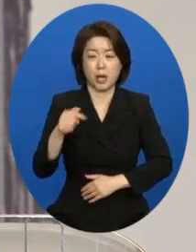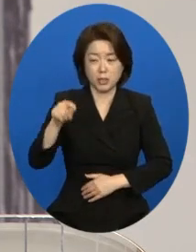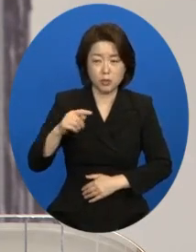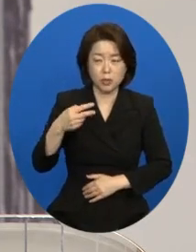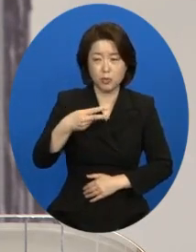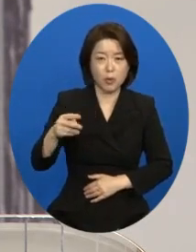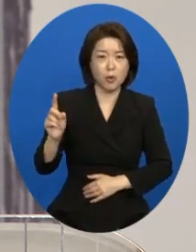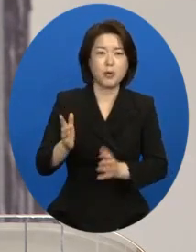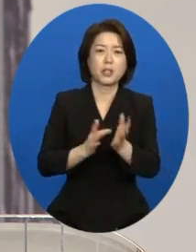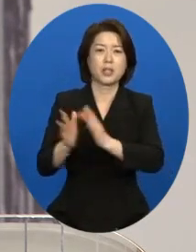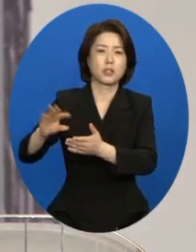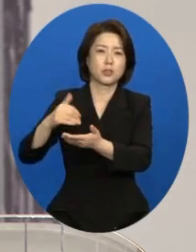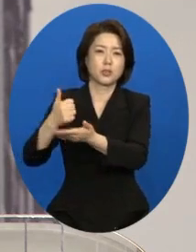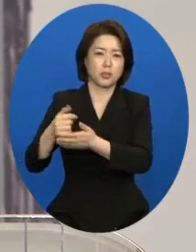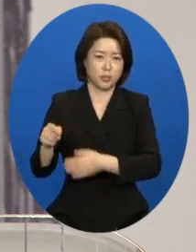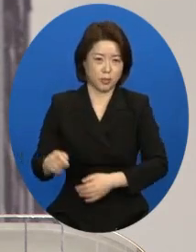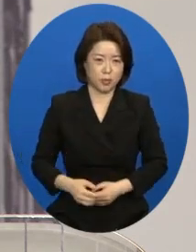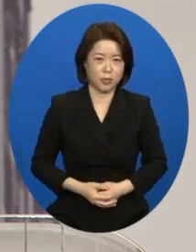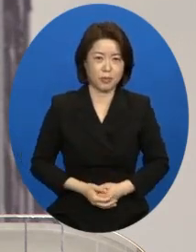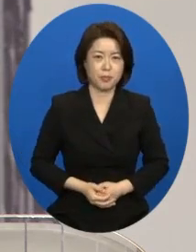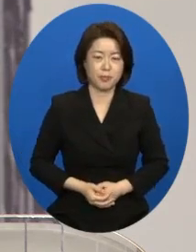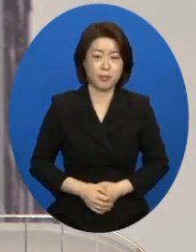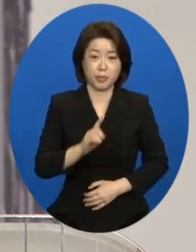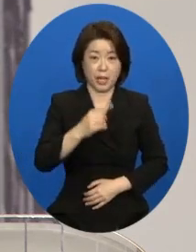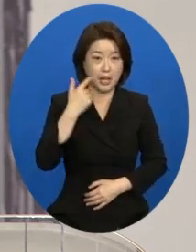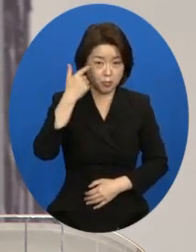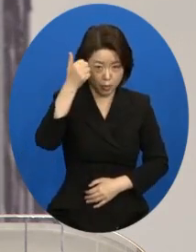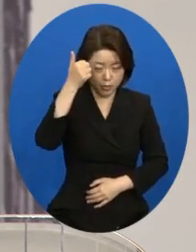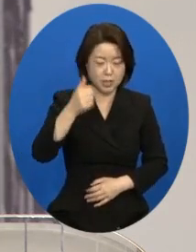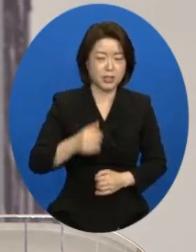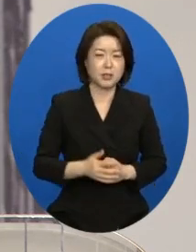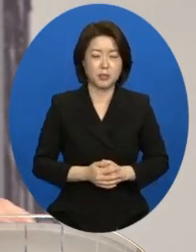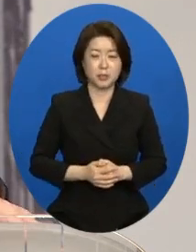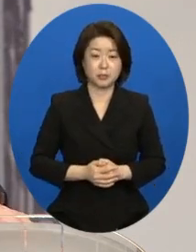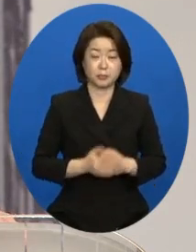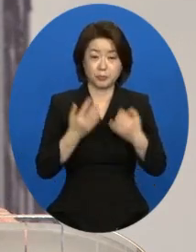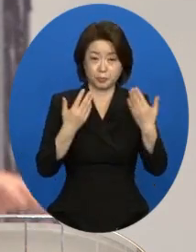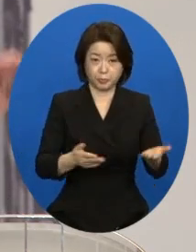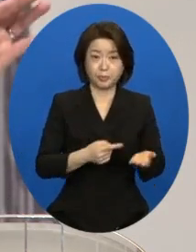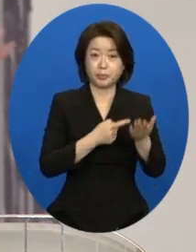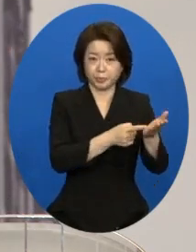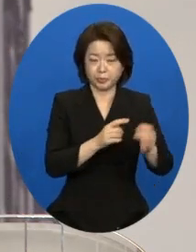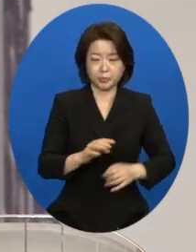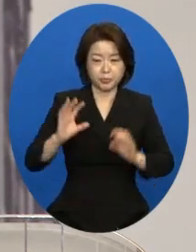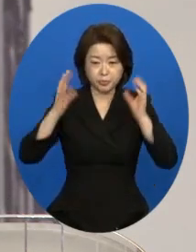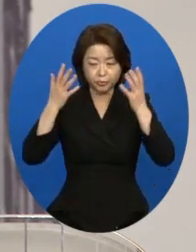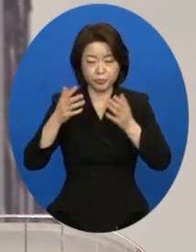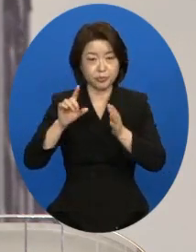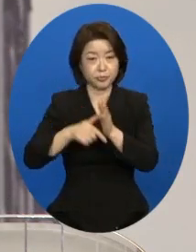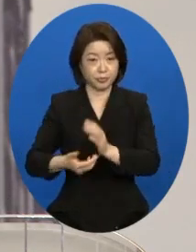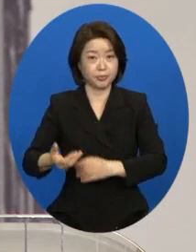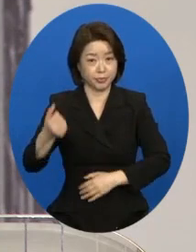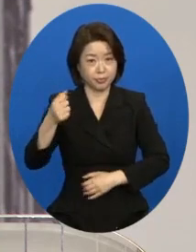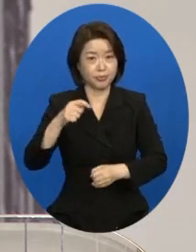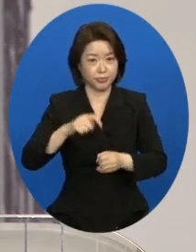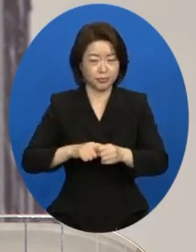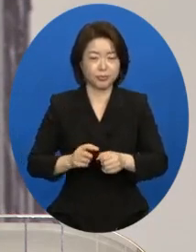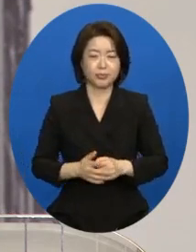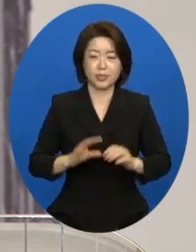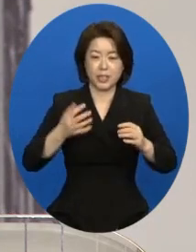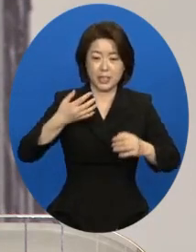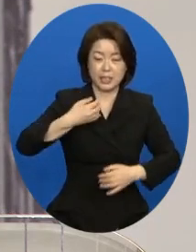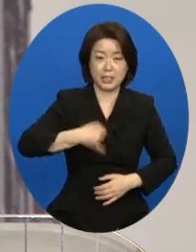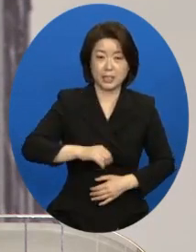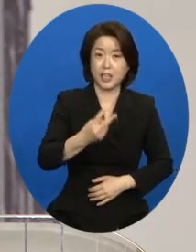그리스도인 것이죠. 한 목사님이 연차를 내서 아이들과 좀 시간을 보내려고 딸 둘과